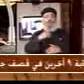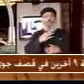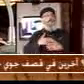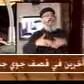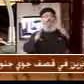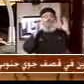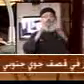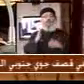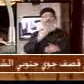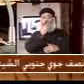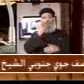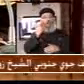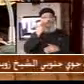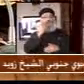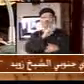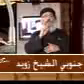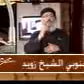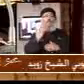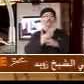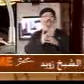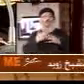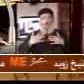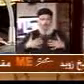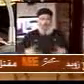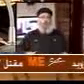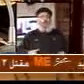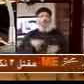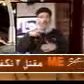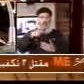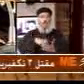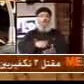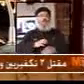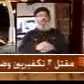أصرفهم صائمين لئلا يخوروا في الطريق.